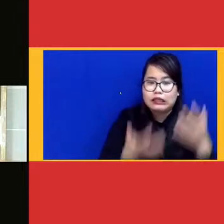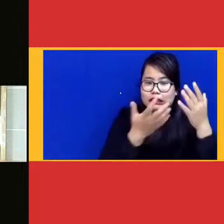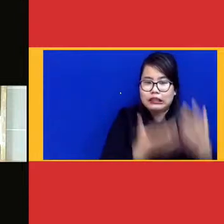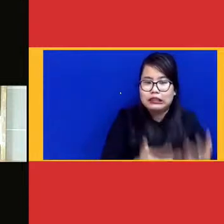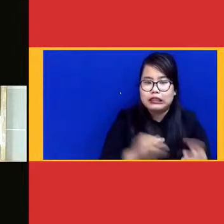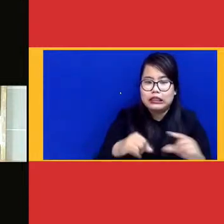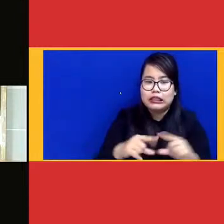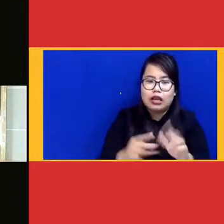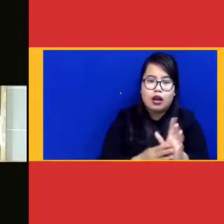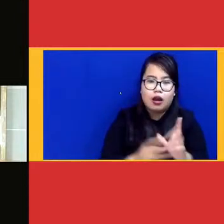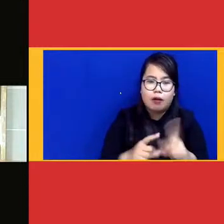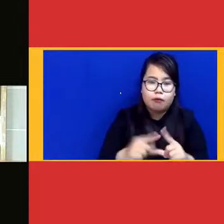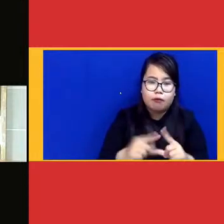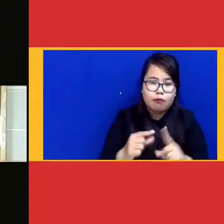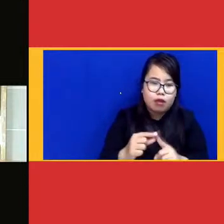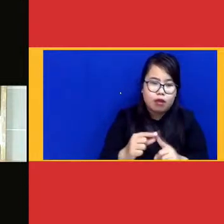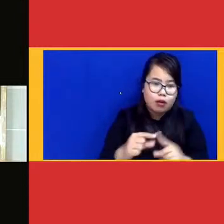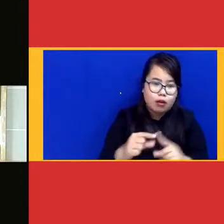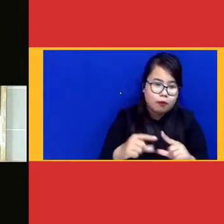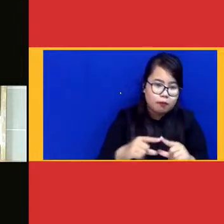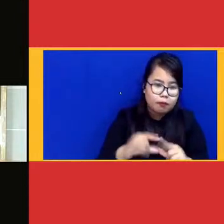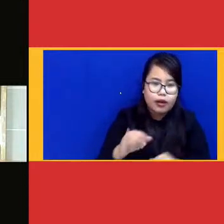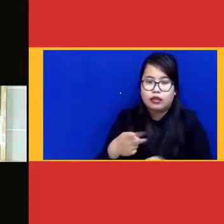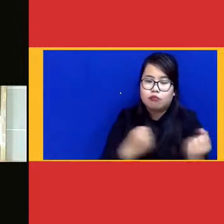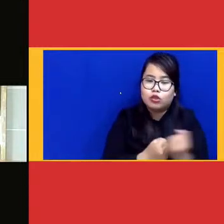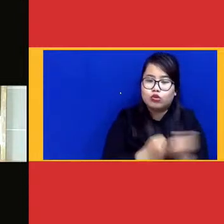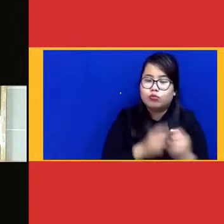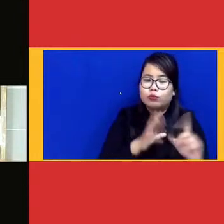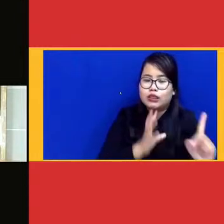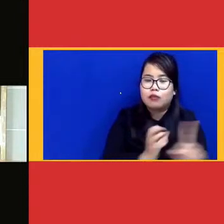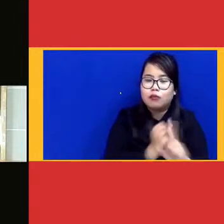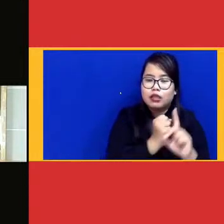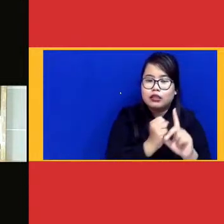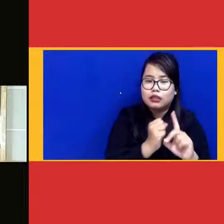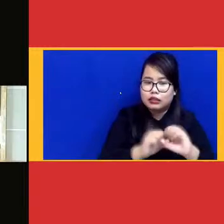kita mendukung pencapaian sistem yang